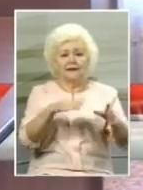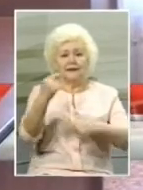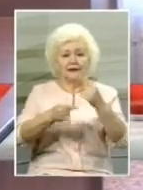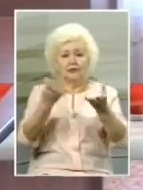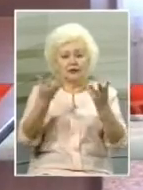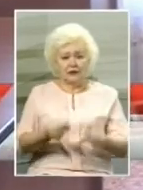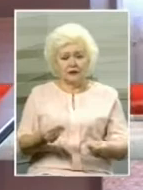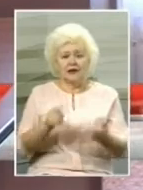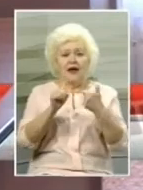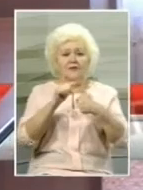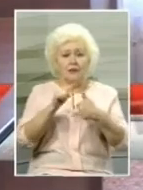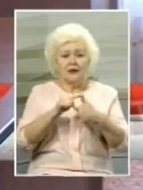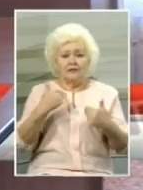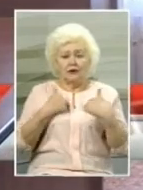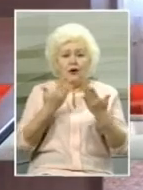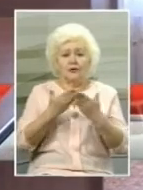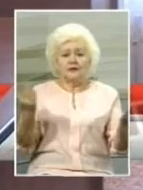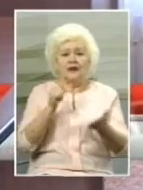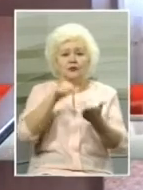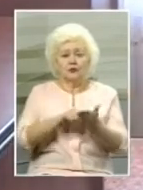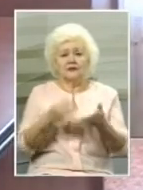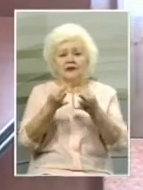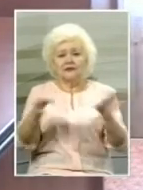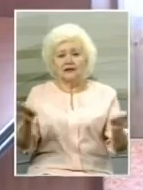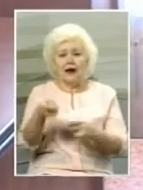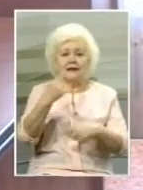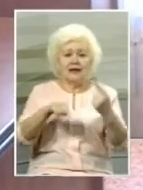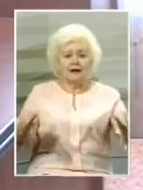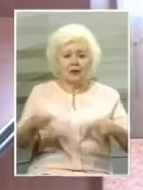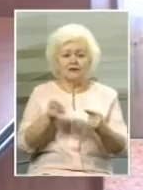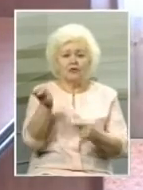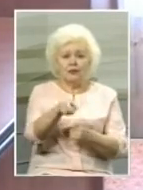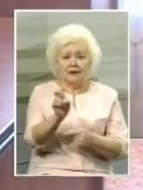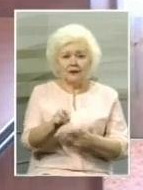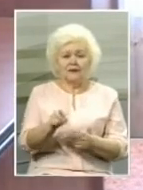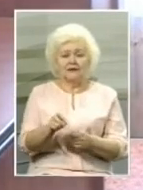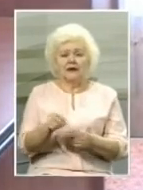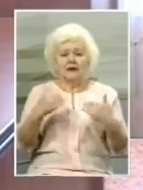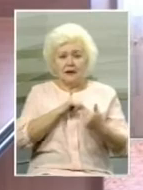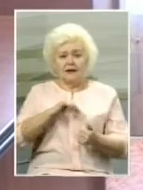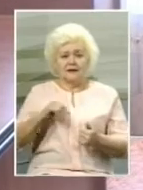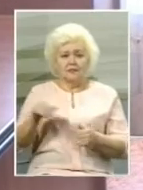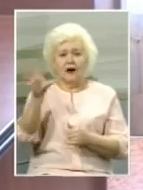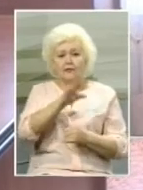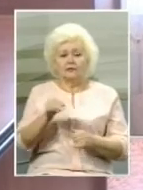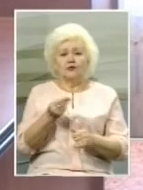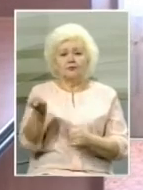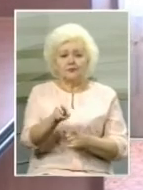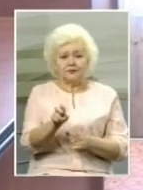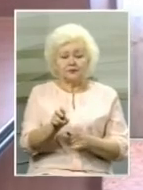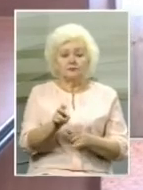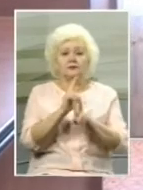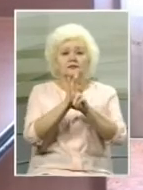день. Во-первых, я, насколько знаю, не разрешается ни в реанимацию заводить в верхних своих вещах, потому что я сама оперирована 2 раза.